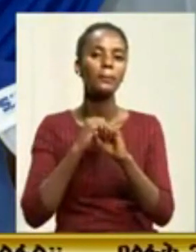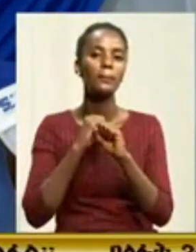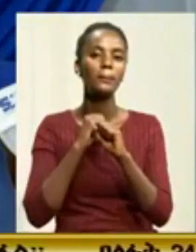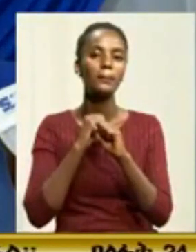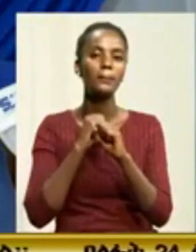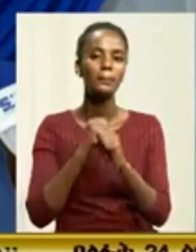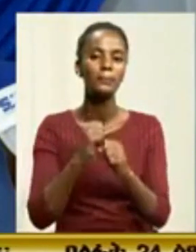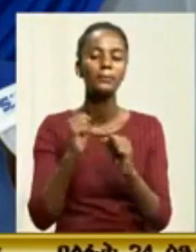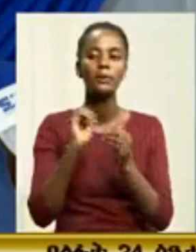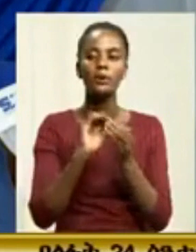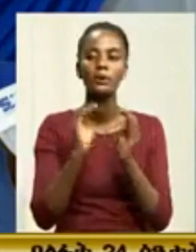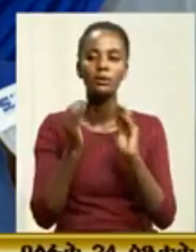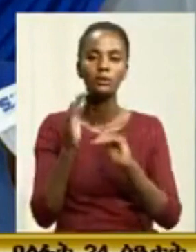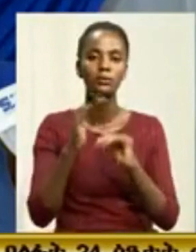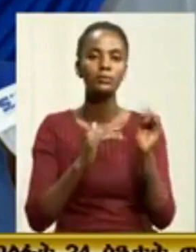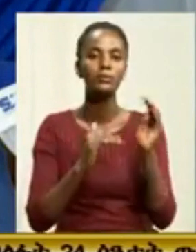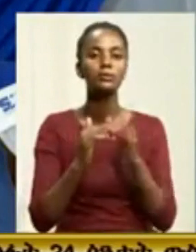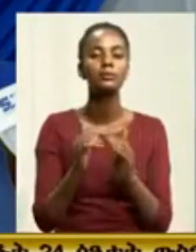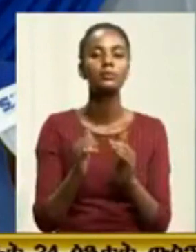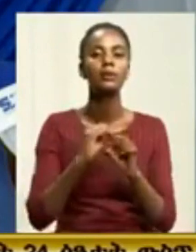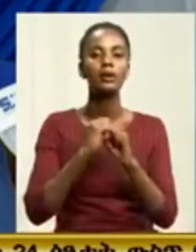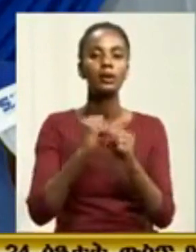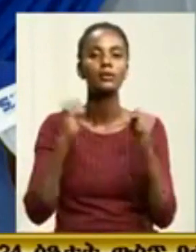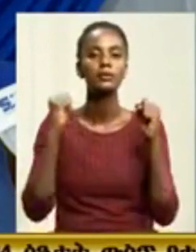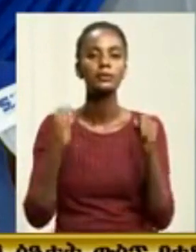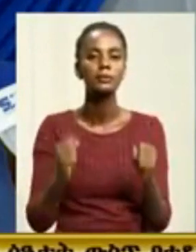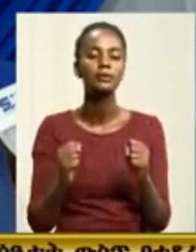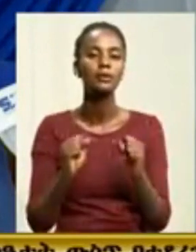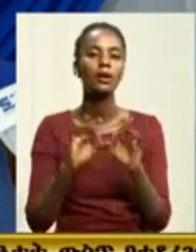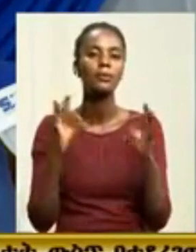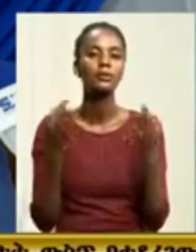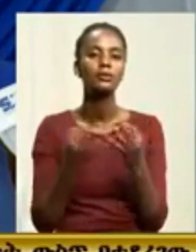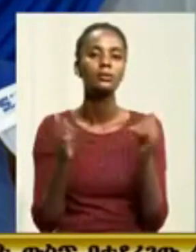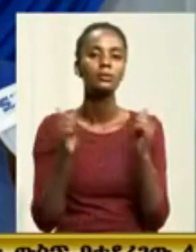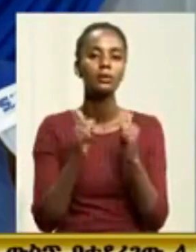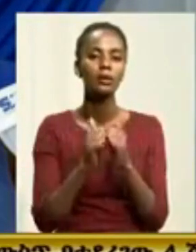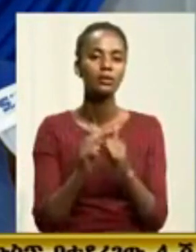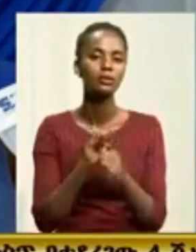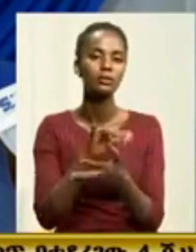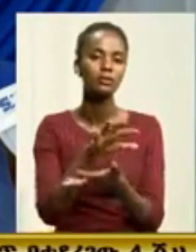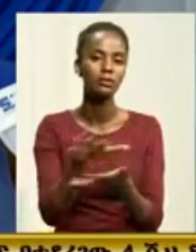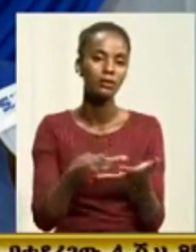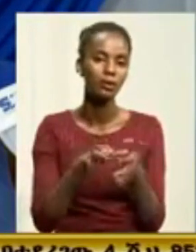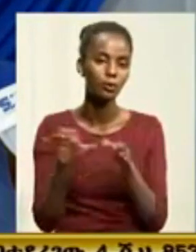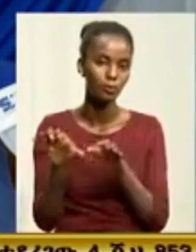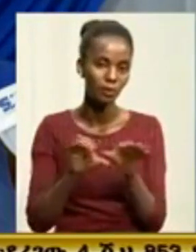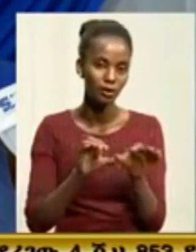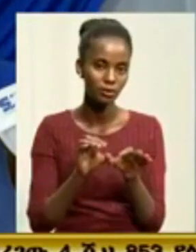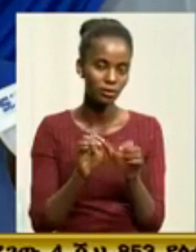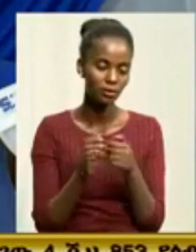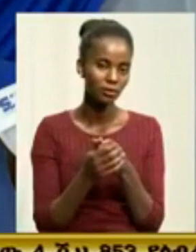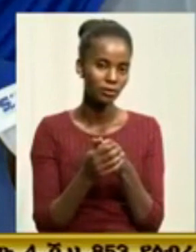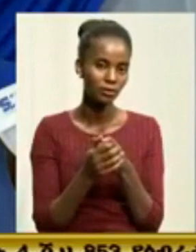የሚቀላቀልበትን ሁኔታ የማመቻቸትና ወደ ቤተሰብ መቀላቀል የሚችሉበትን ከቤተሰብ ጋር እንዲቀላቀሉ